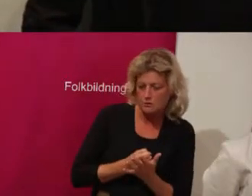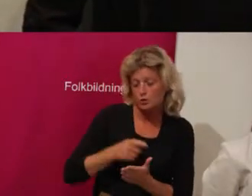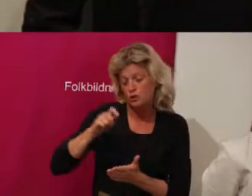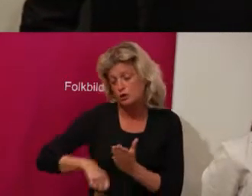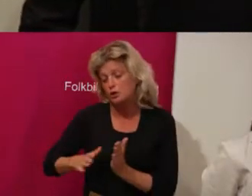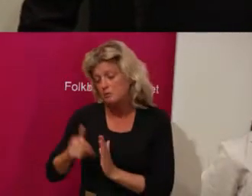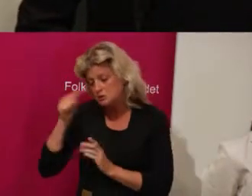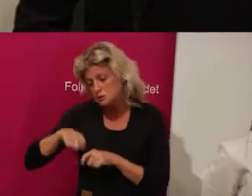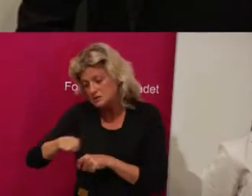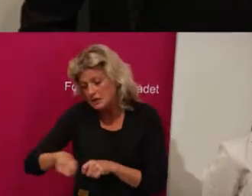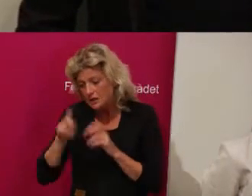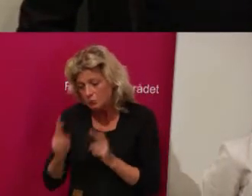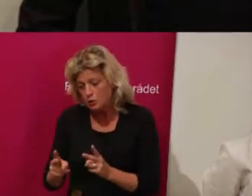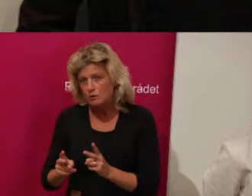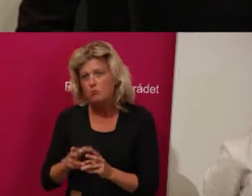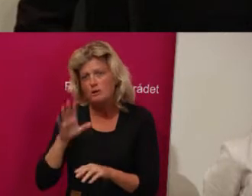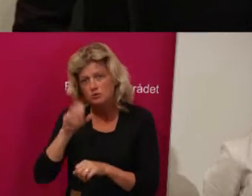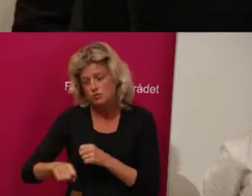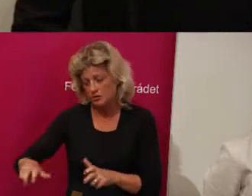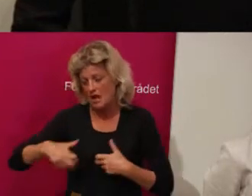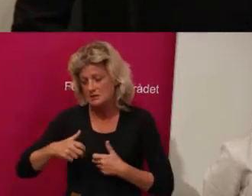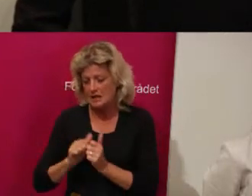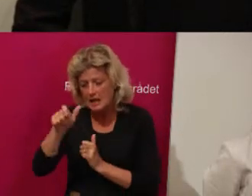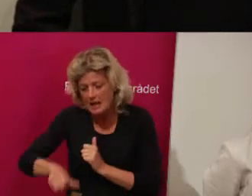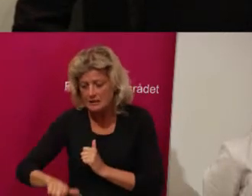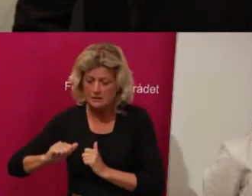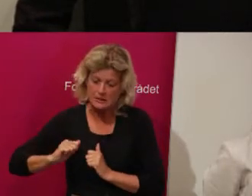också, med ledare och annat.